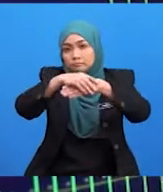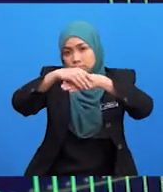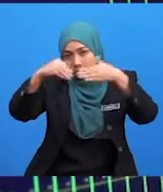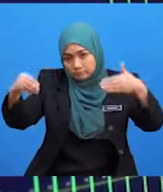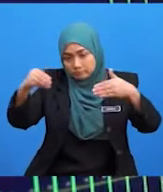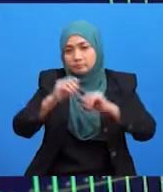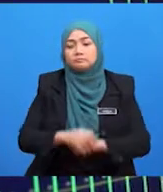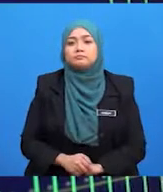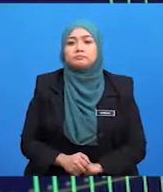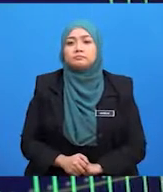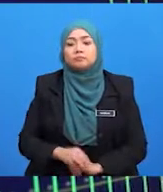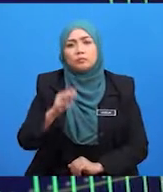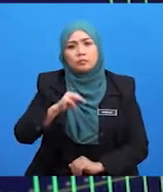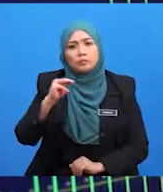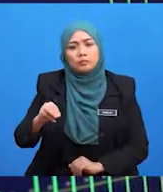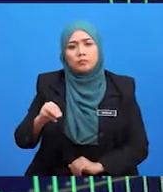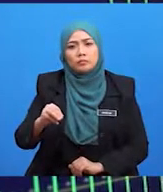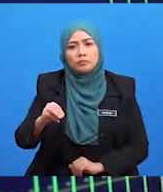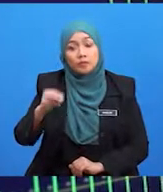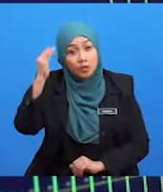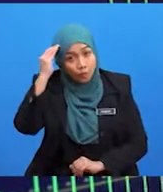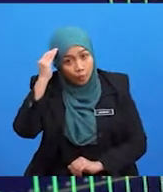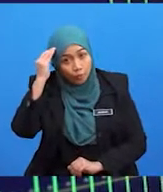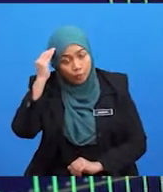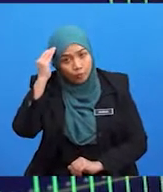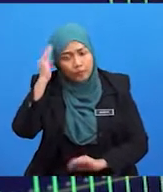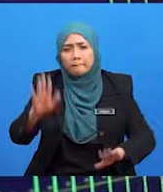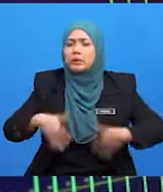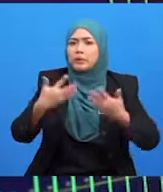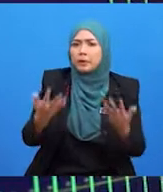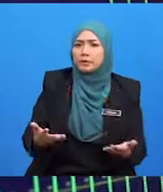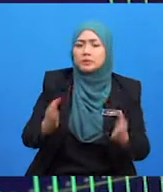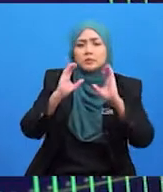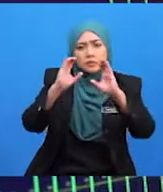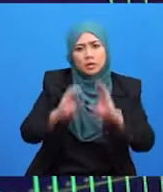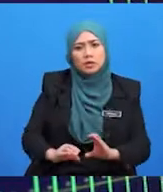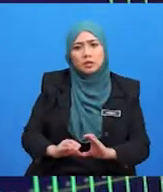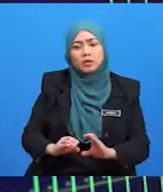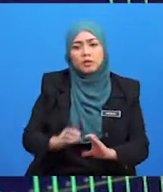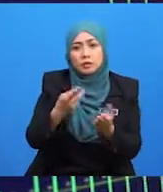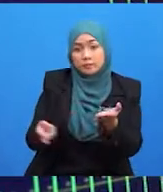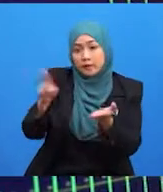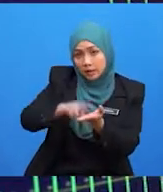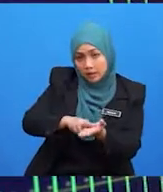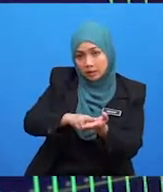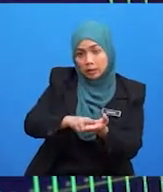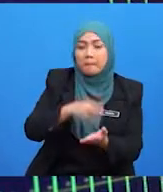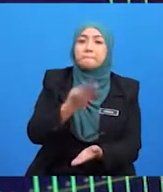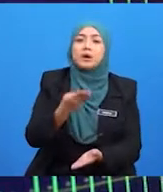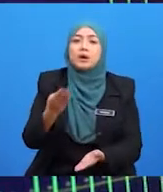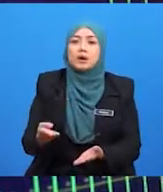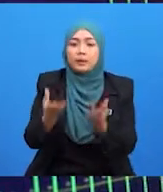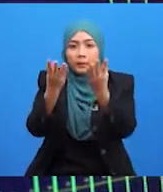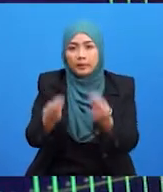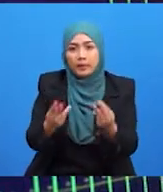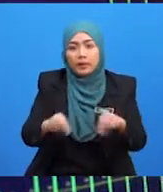RM1,900. Murid-murid, tahukah murid-murid bagaimana cara untuk merekod item pelarasan susut nilai